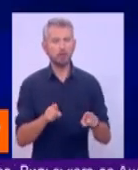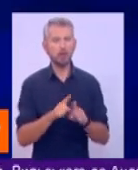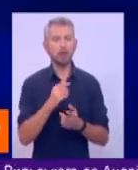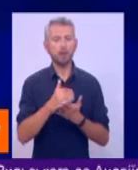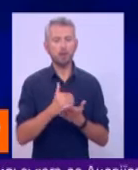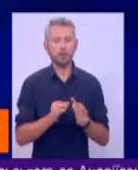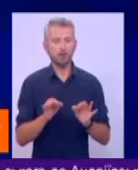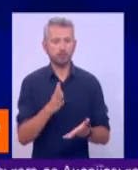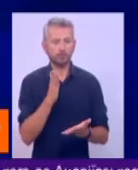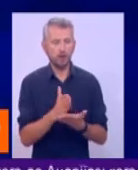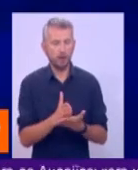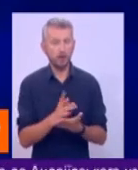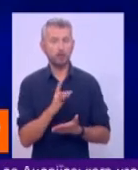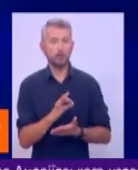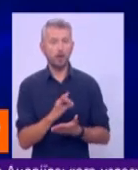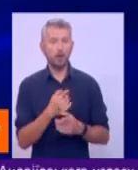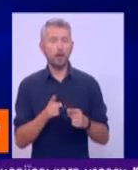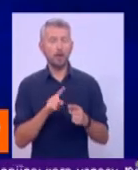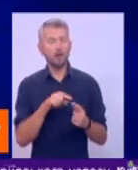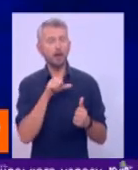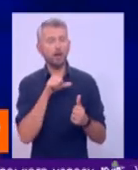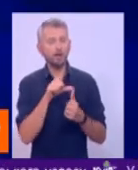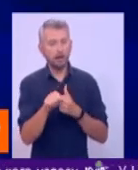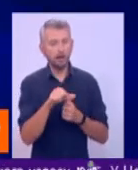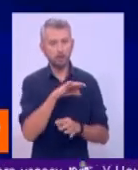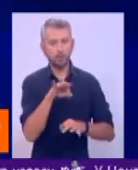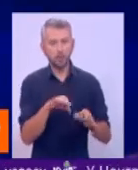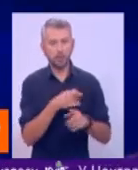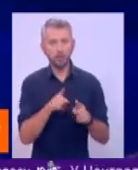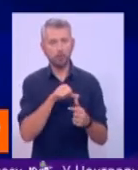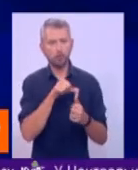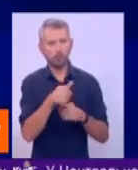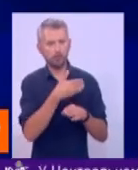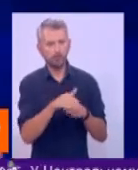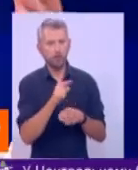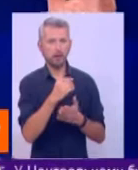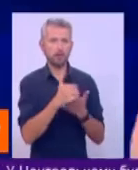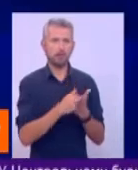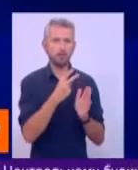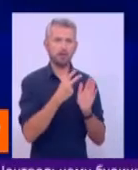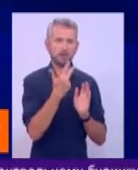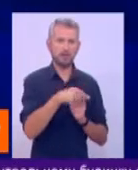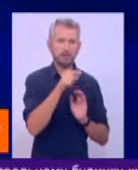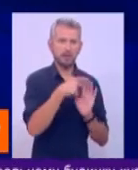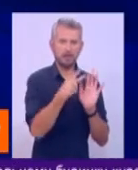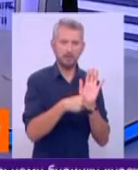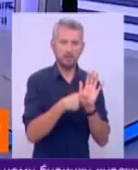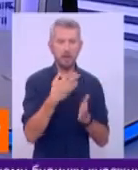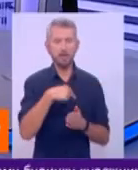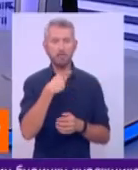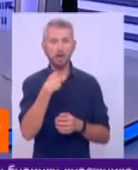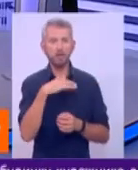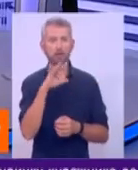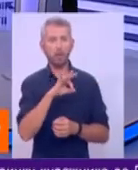программа, конечно, существует, но, опять же, это отдельные проекты, это отдельные части. Это программа 30 на 70. Это... А если мы говорим